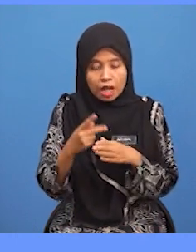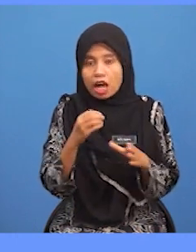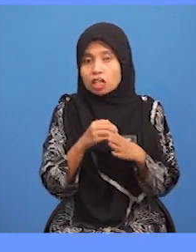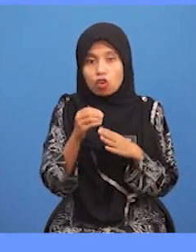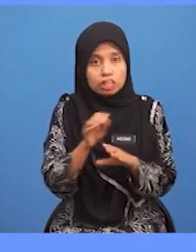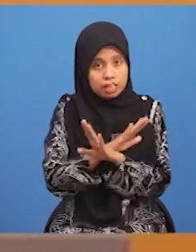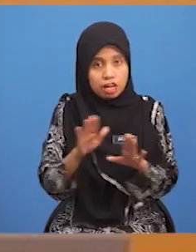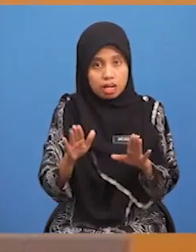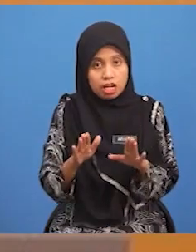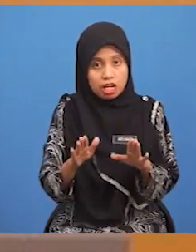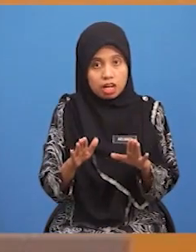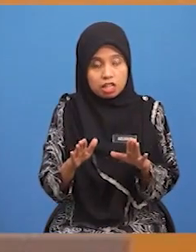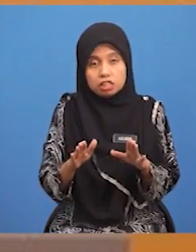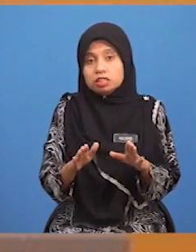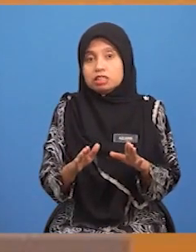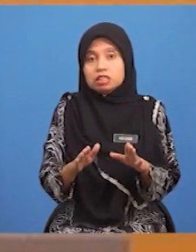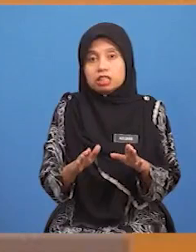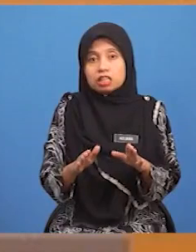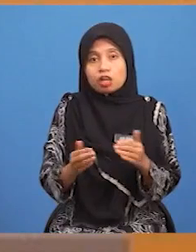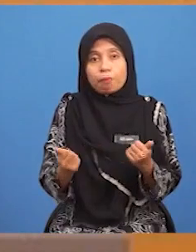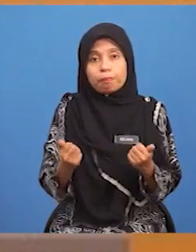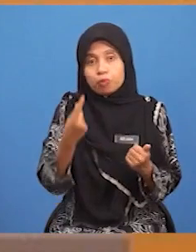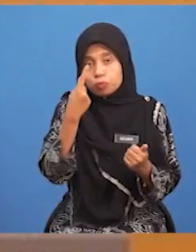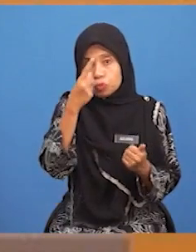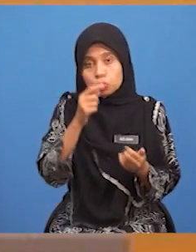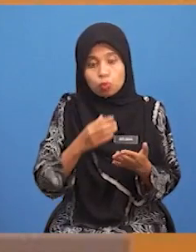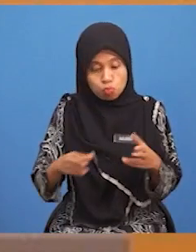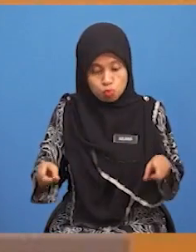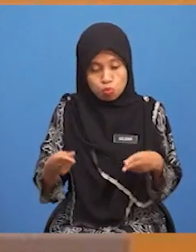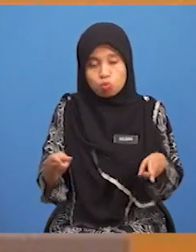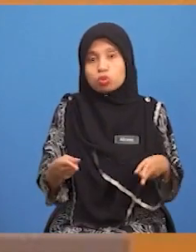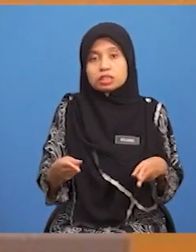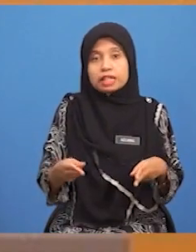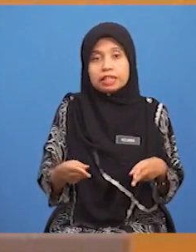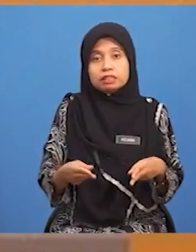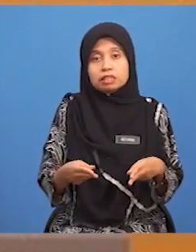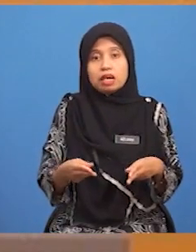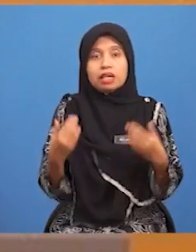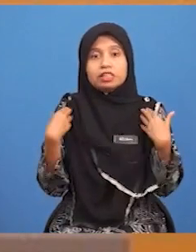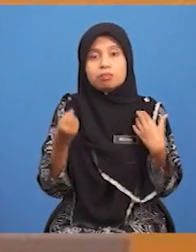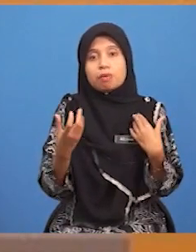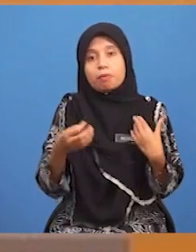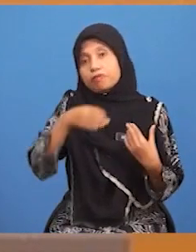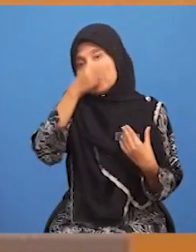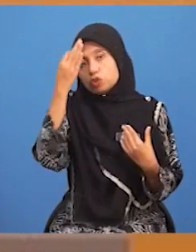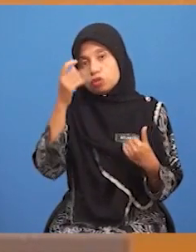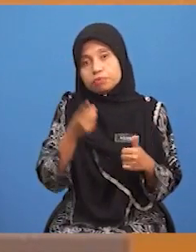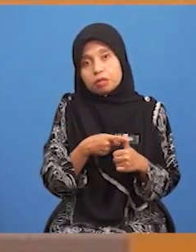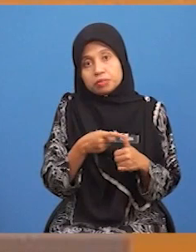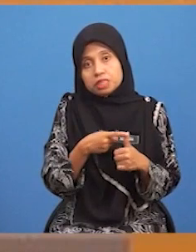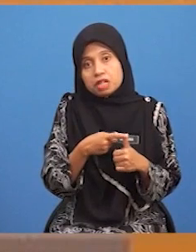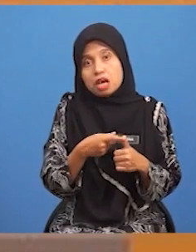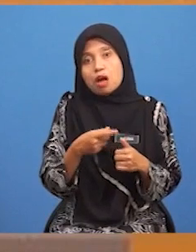ataupun tidak? Kemampuan untuk meneruskan aktiviti tersebut bergantung kepada beberapa faktor